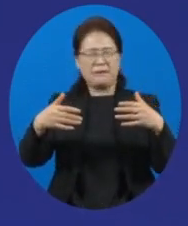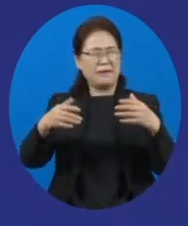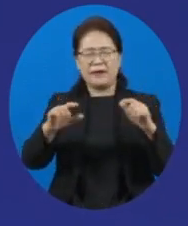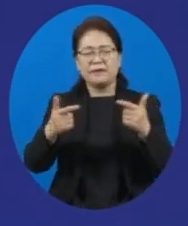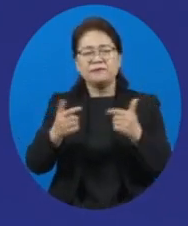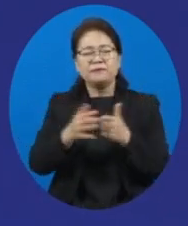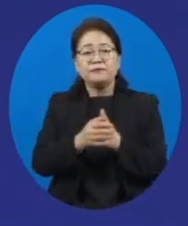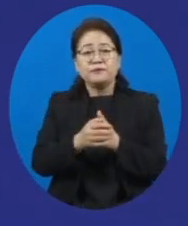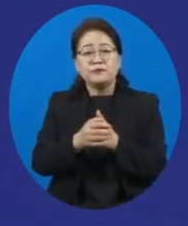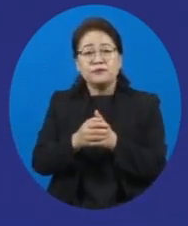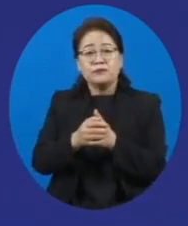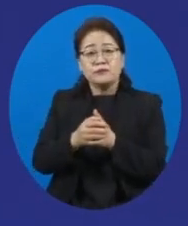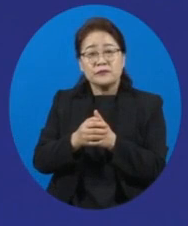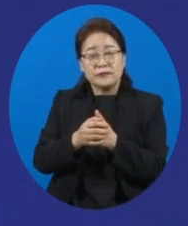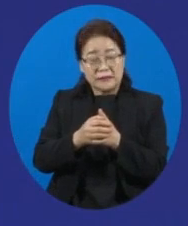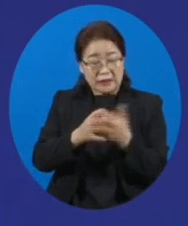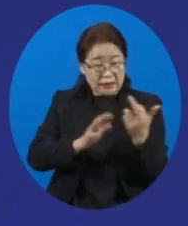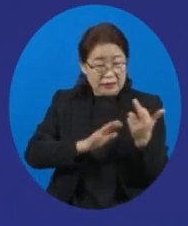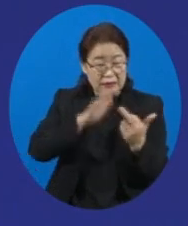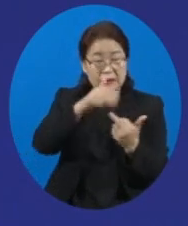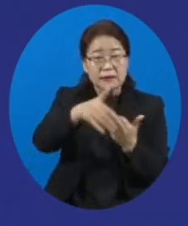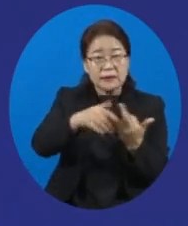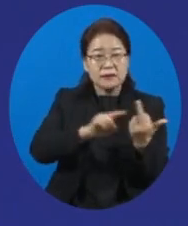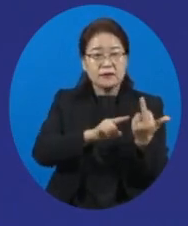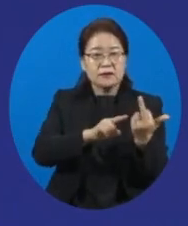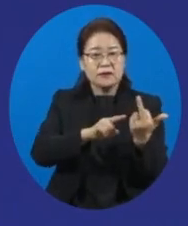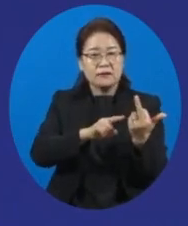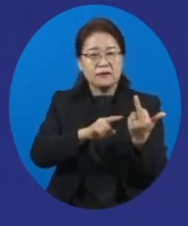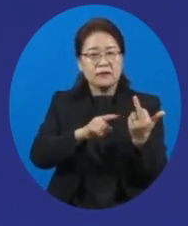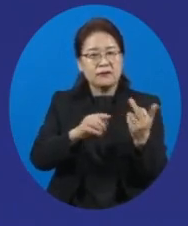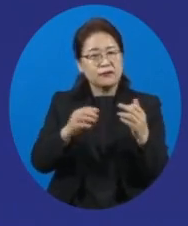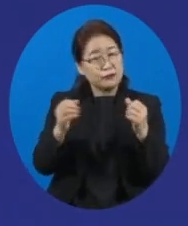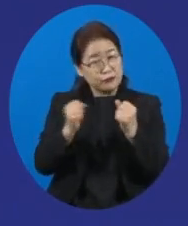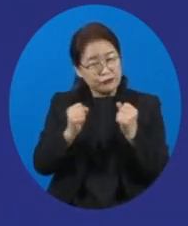그래서 예전에는 선을 할 때에,